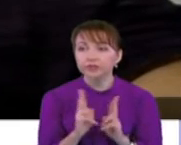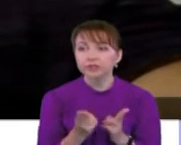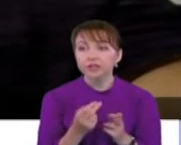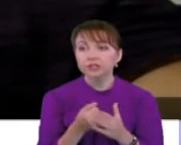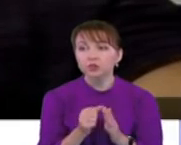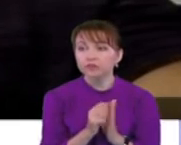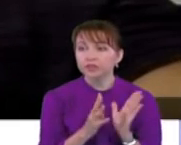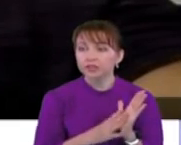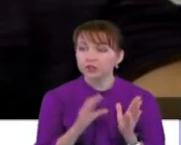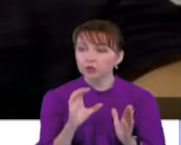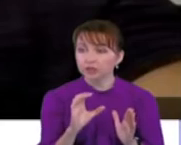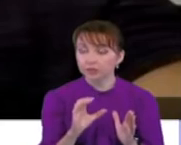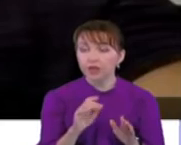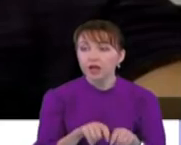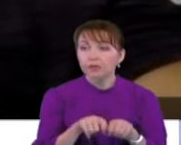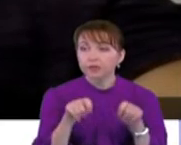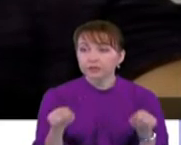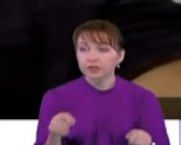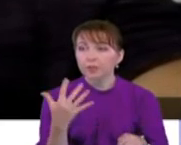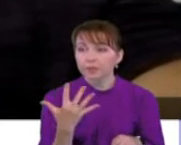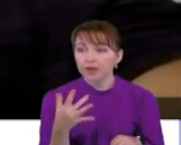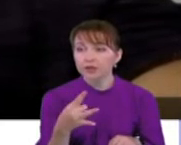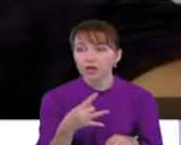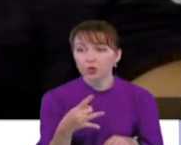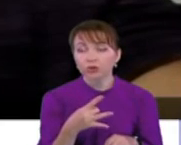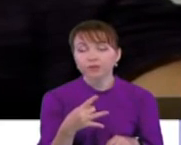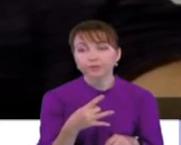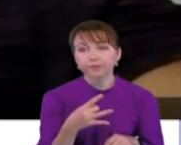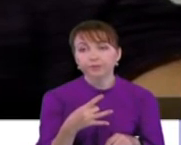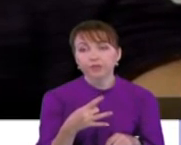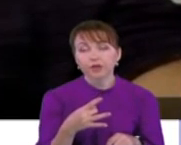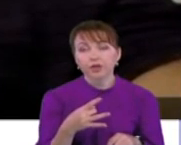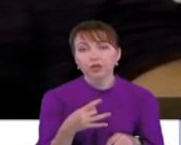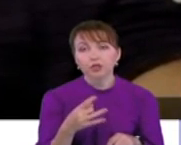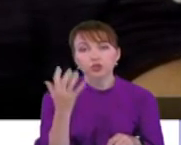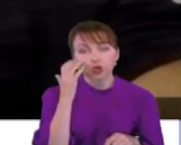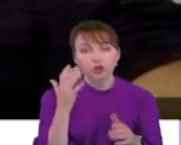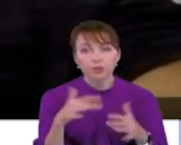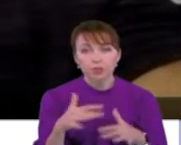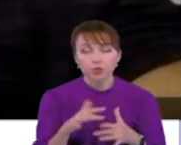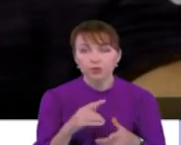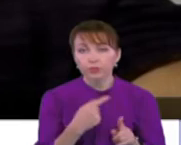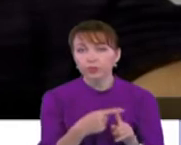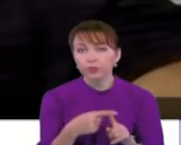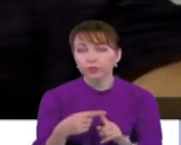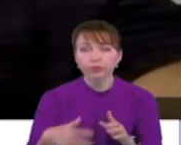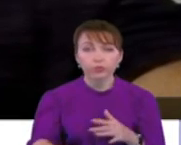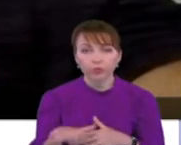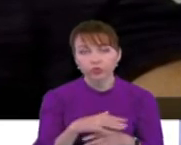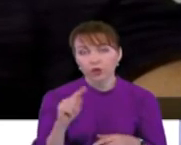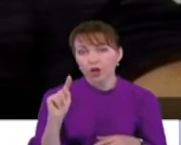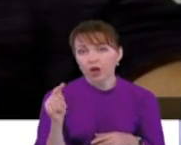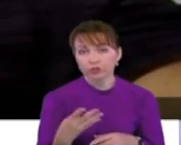серпня перекрила 5 районів Чорного моря, сумарна площа яких складає, ну, більше ніж